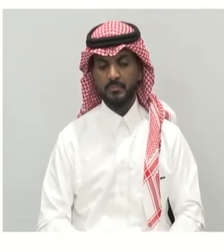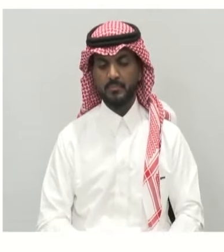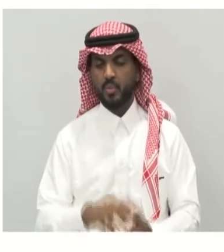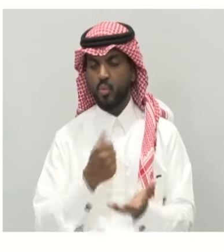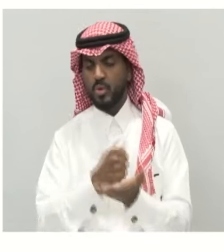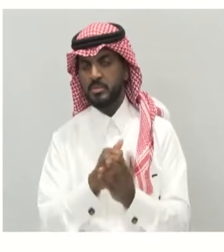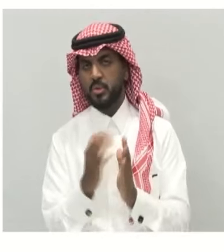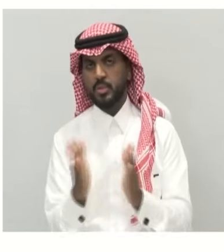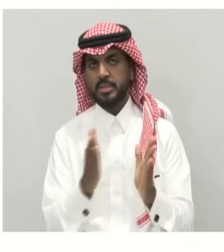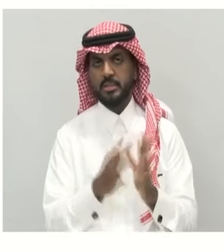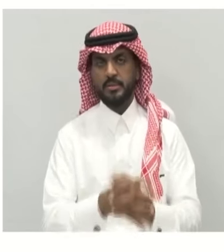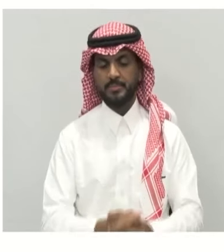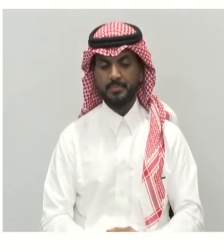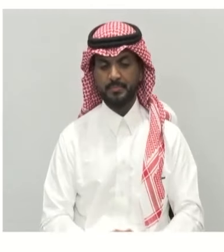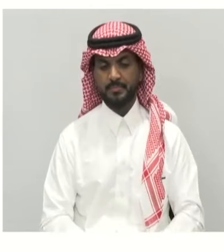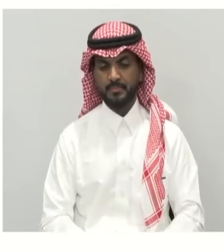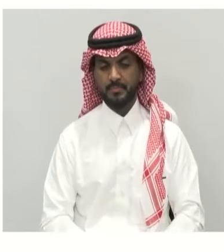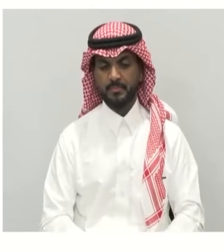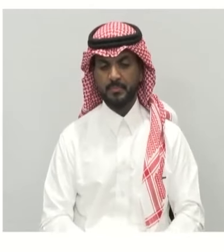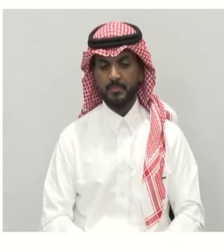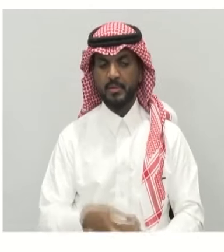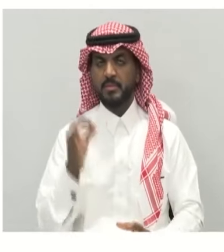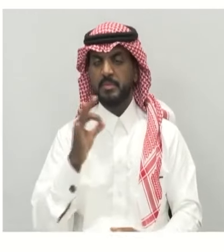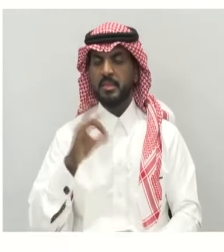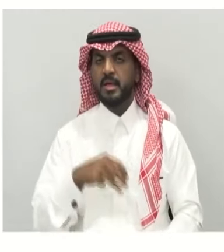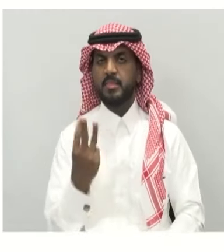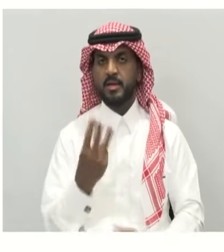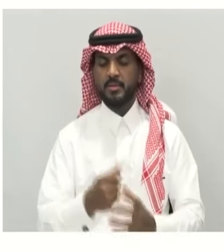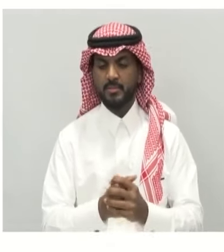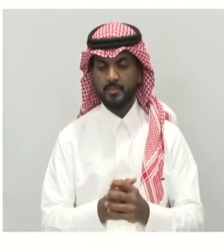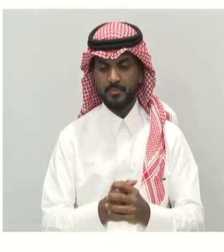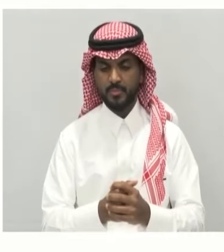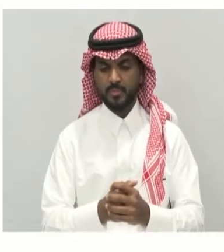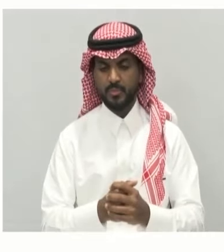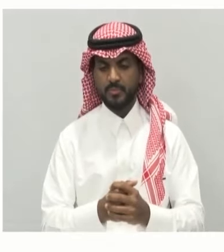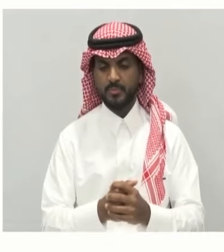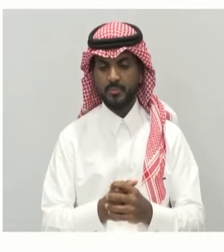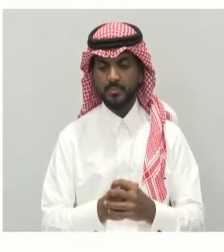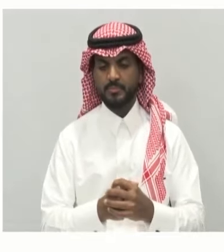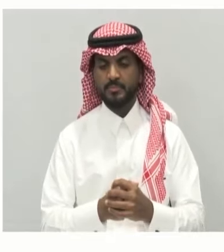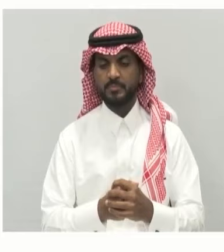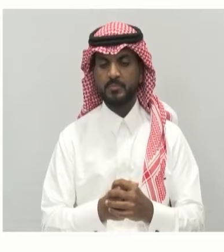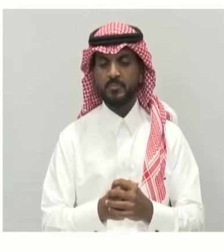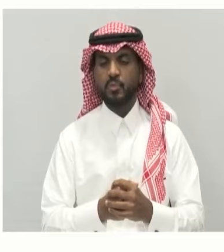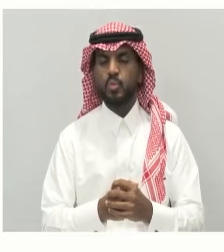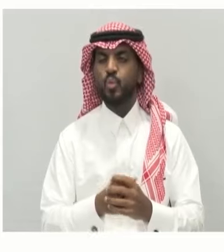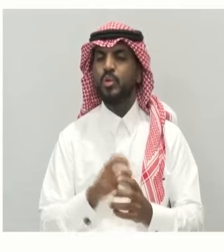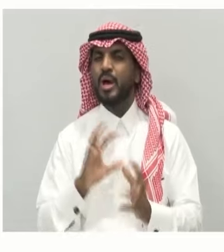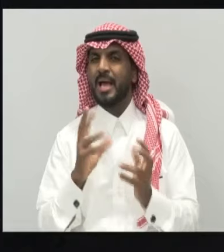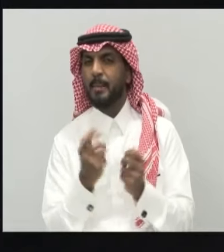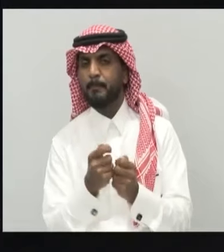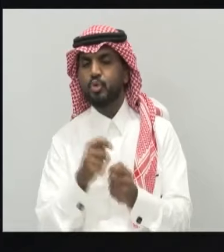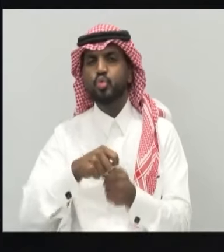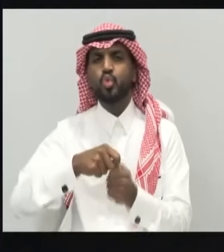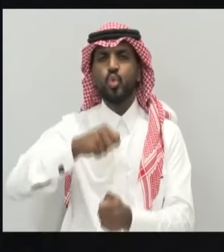الان وانتقل معكم الى المثال الثالث معنا لهذا اليوم بارك الله فيكم الان اقدر الطول